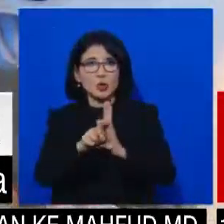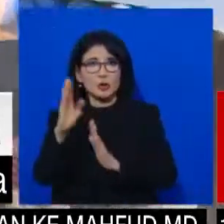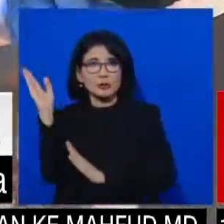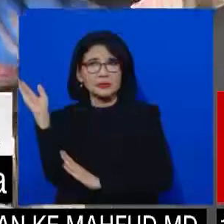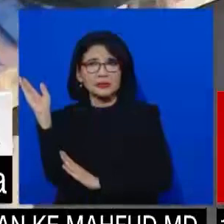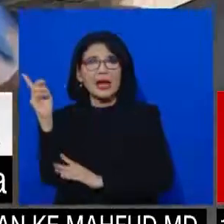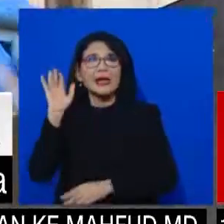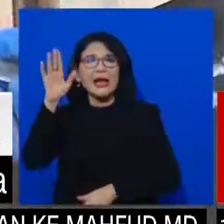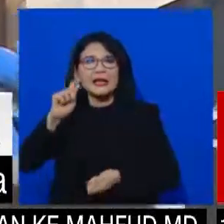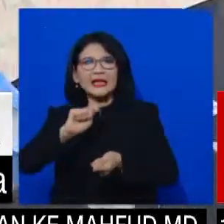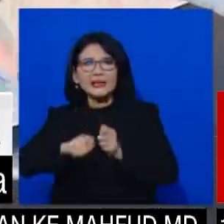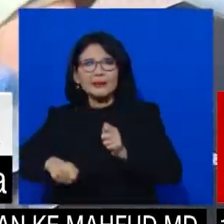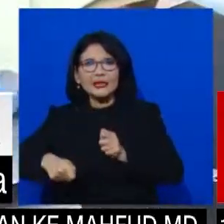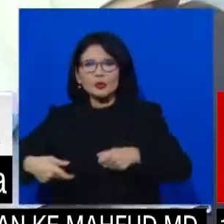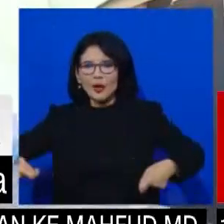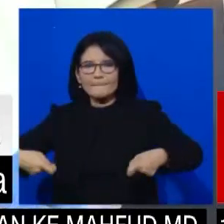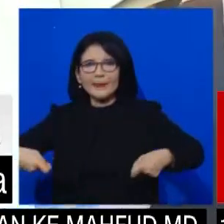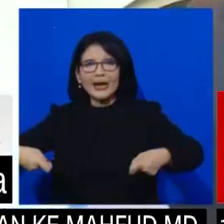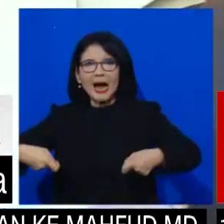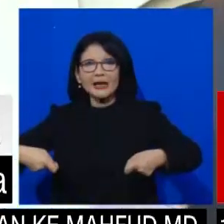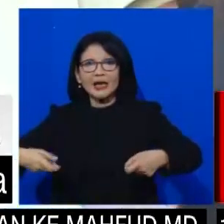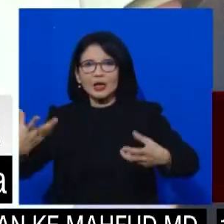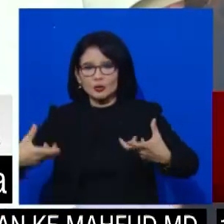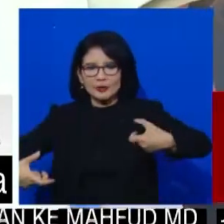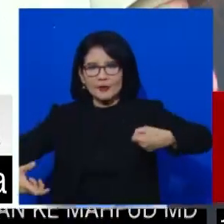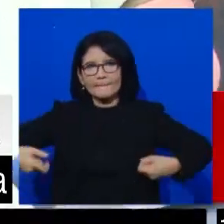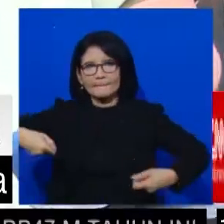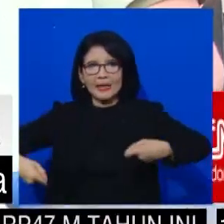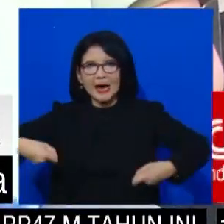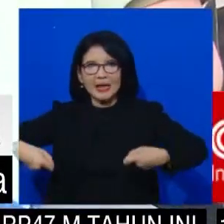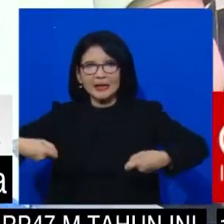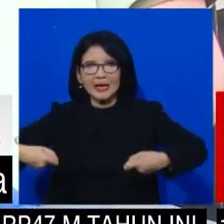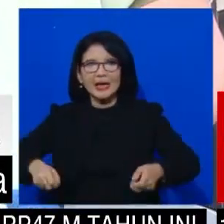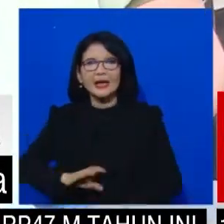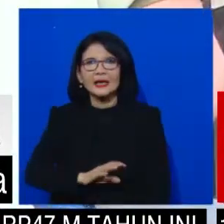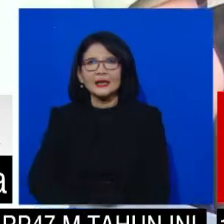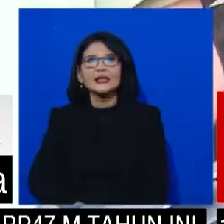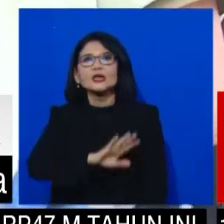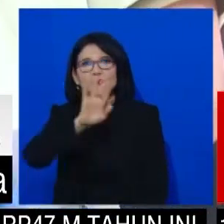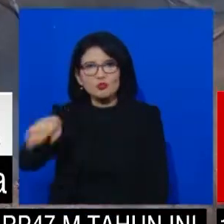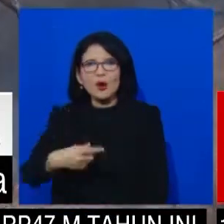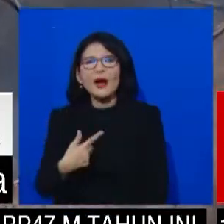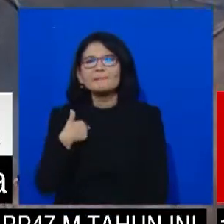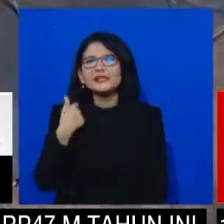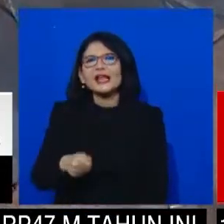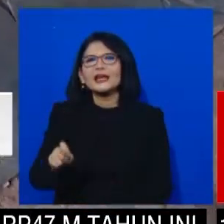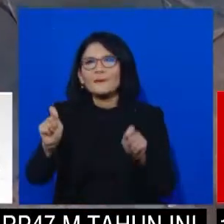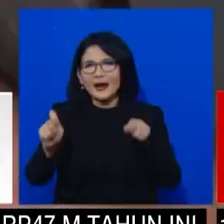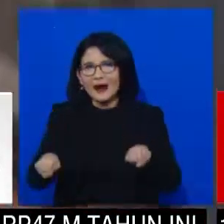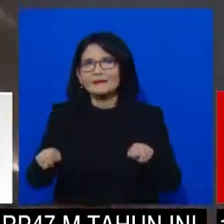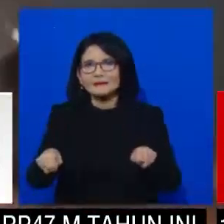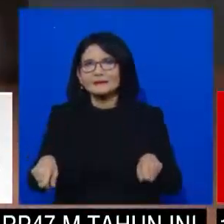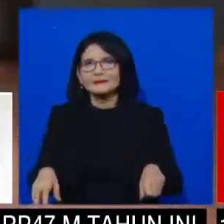nanti dibikin gagangnya untuk pegangannya. Jadi semua bagian bisa dipakai.